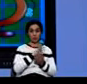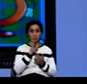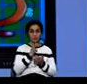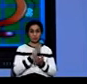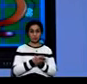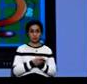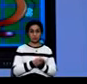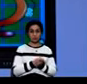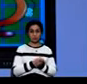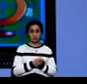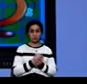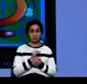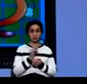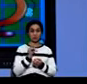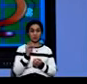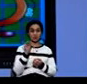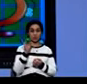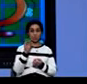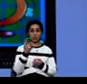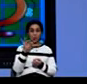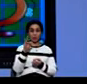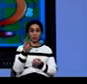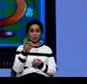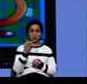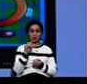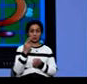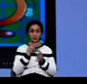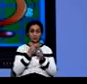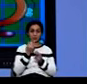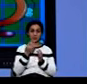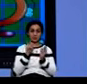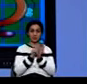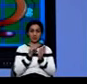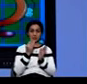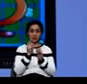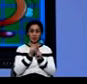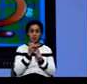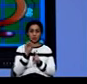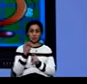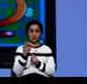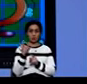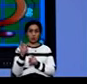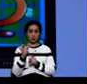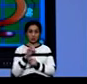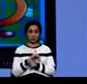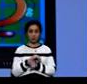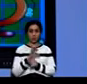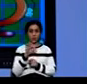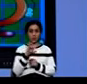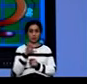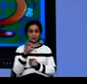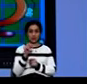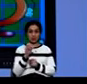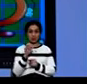қолдаймыз. Числительные одна мы употребим со словами женского рода.